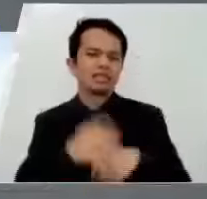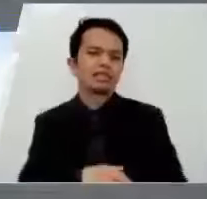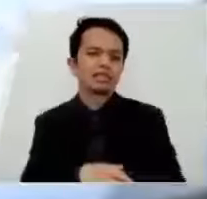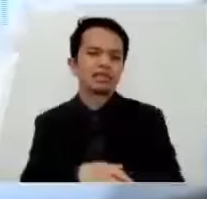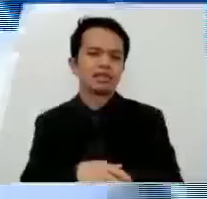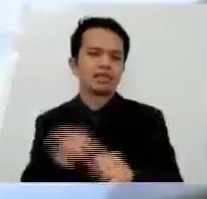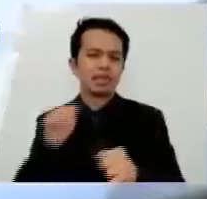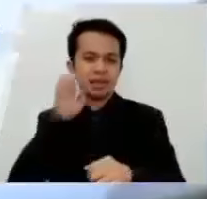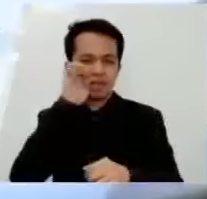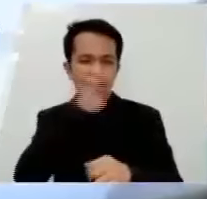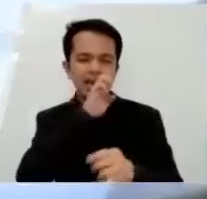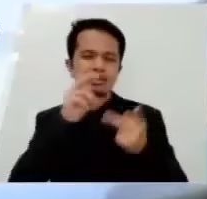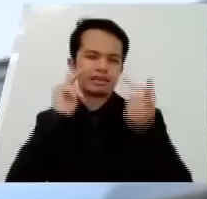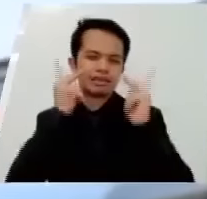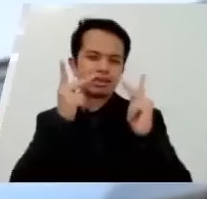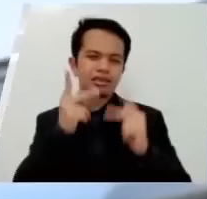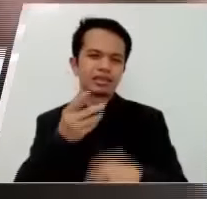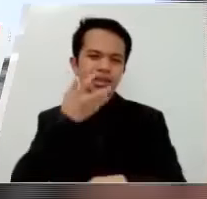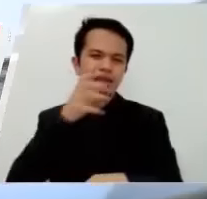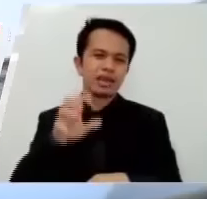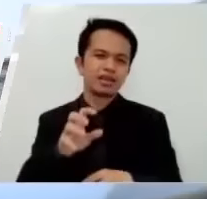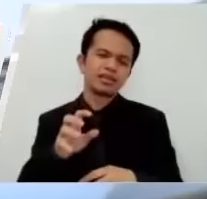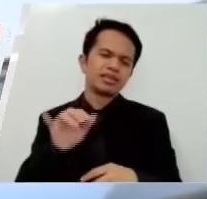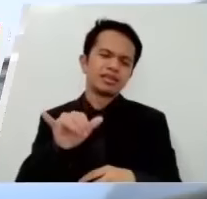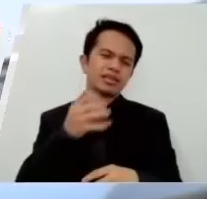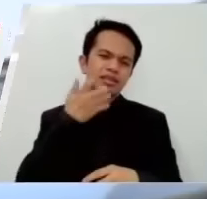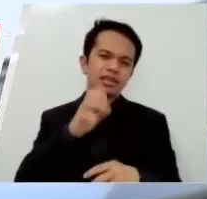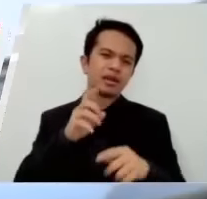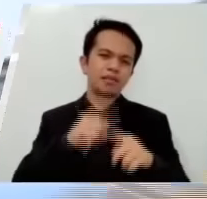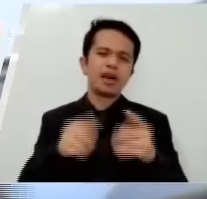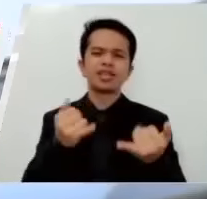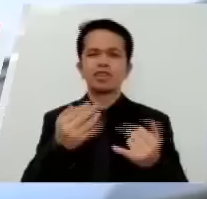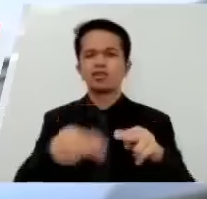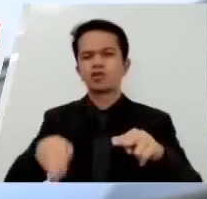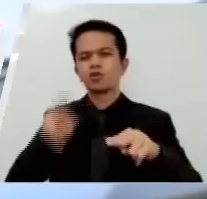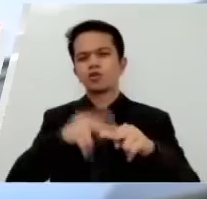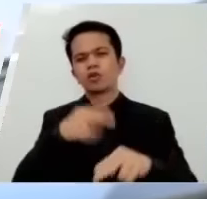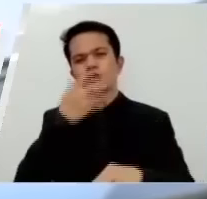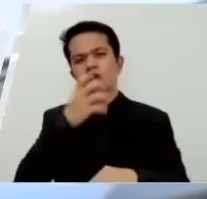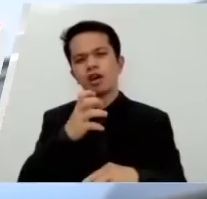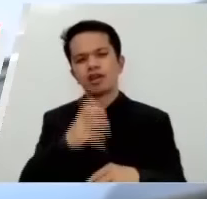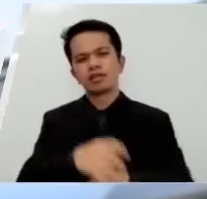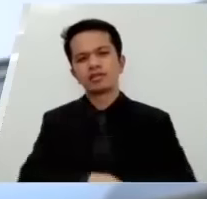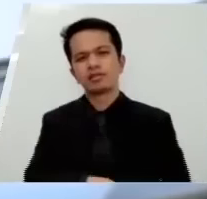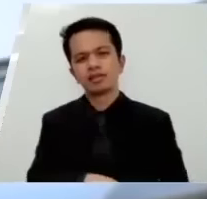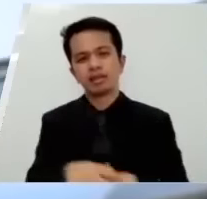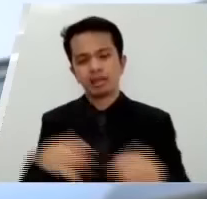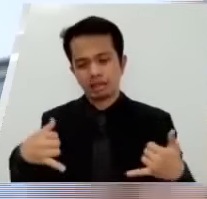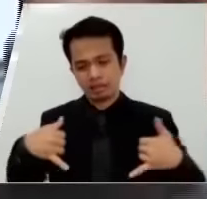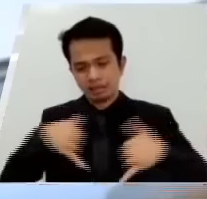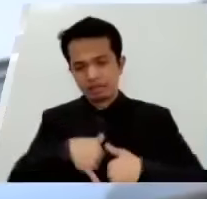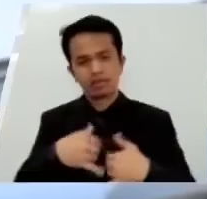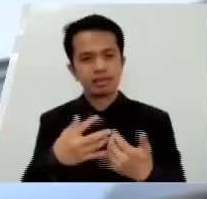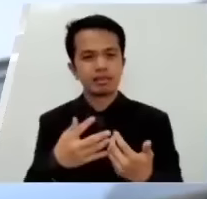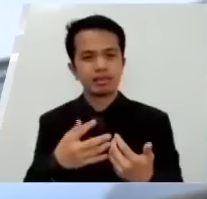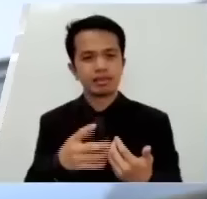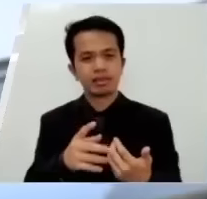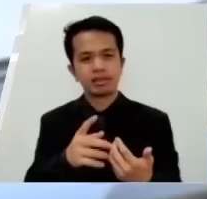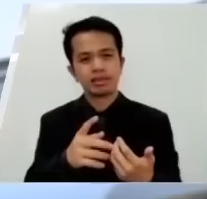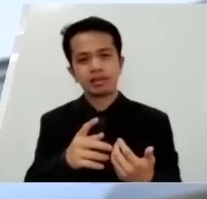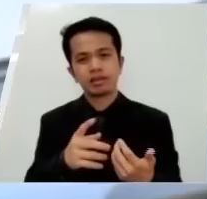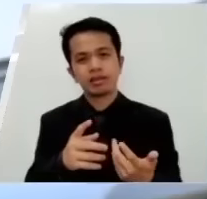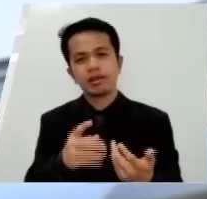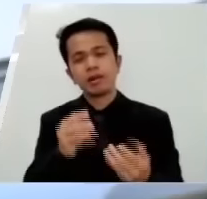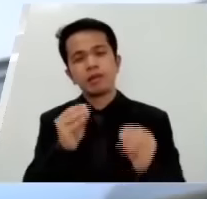init. Mainit naman, pero mas mainit kasi yung ano ng ano. Kaysa sa naka-jacket ka, hindi naman ganong, mas mainit talaga yung